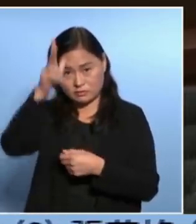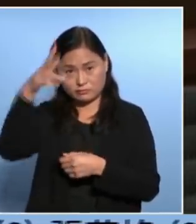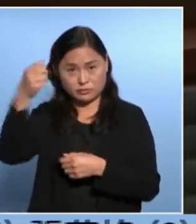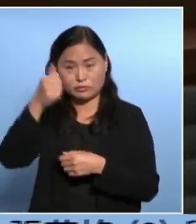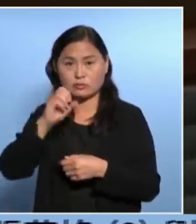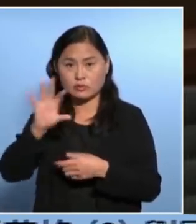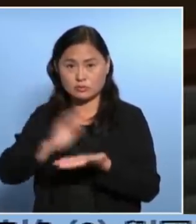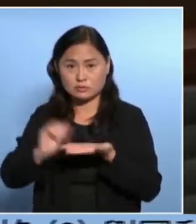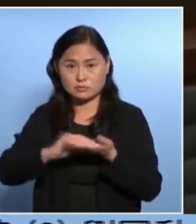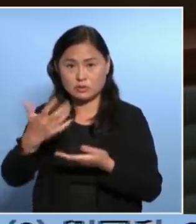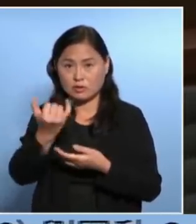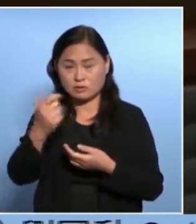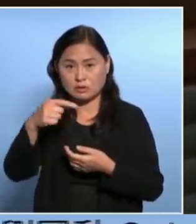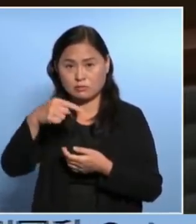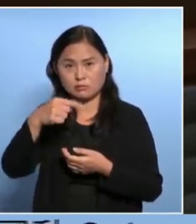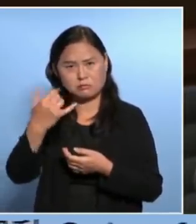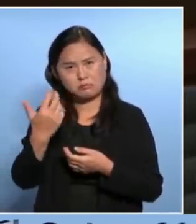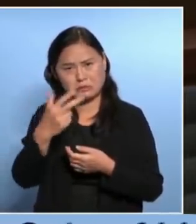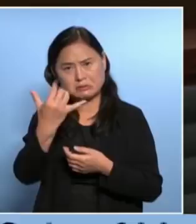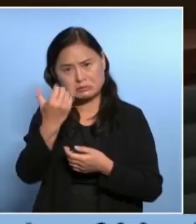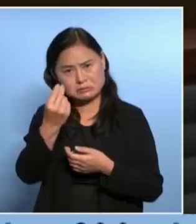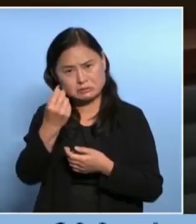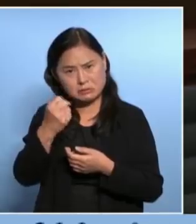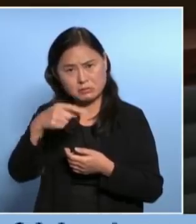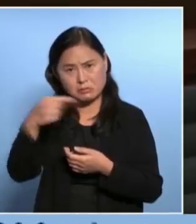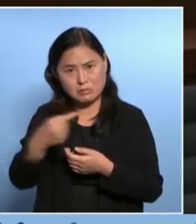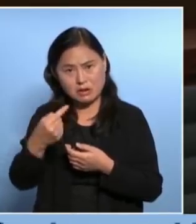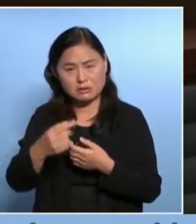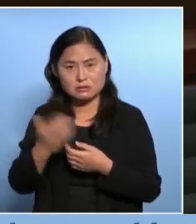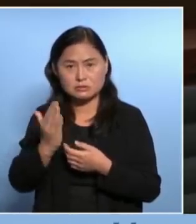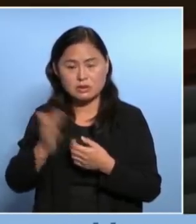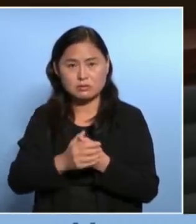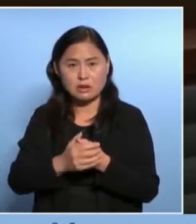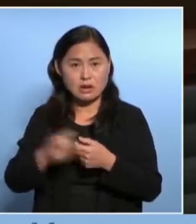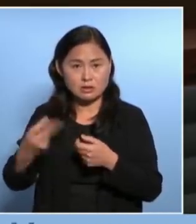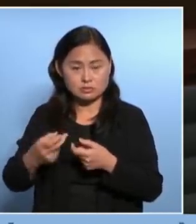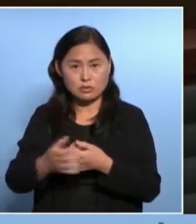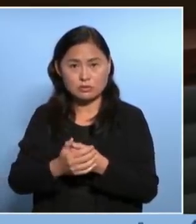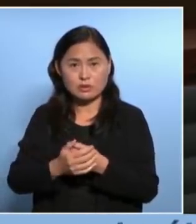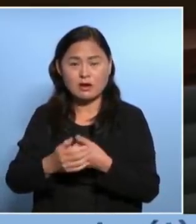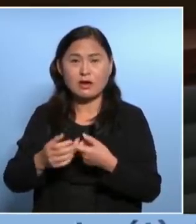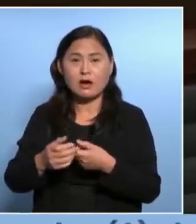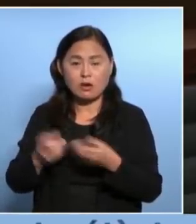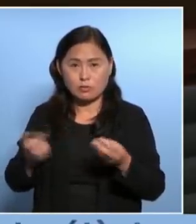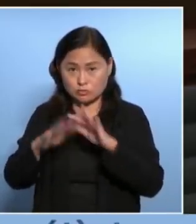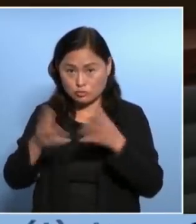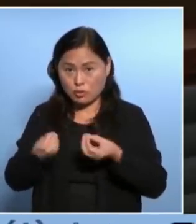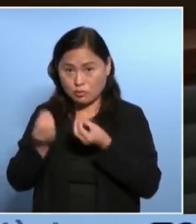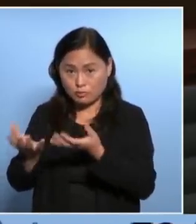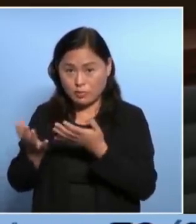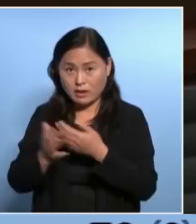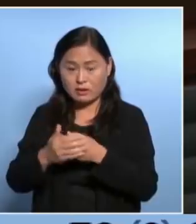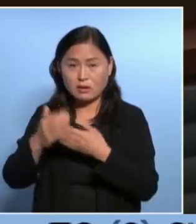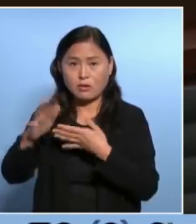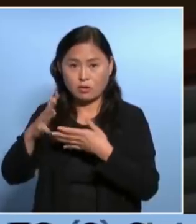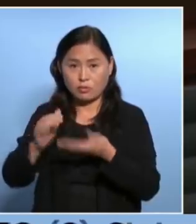楚，我們有70萬、70萬左右，他額外生產的70萬，即是開多條線，是會給了全部就是我們的外判